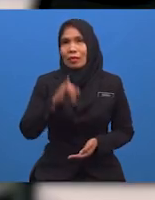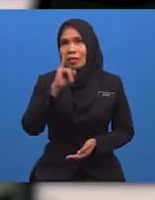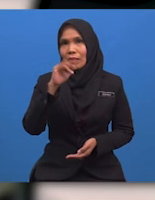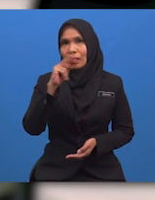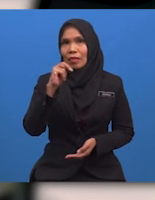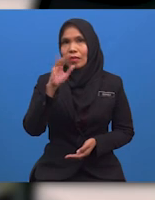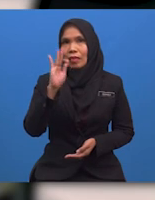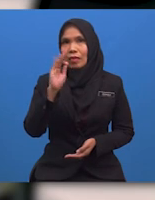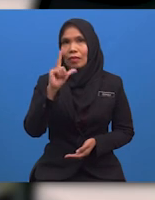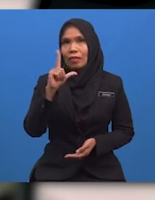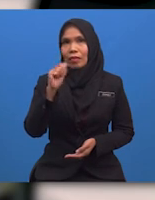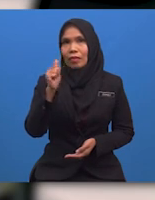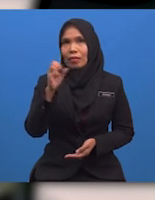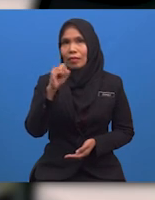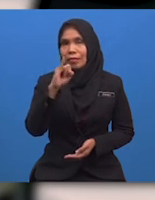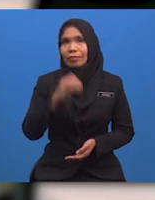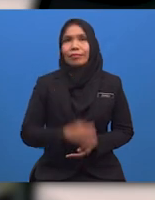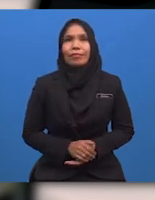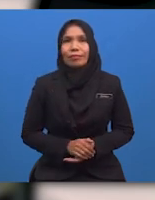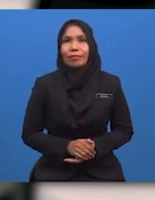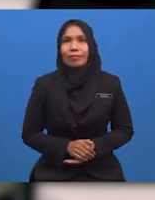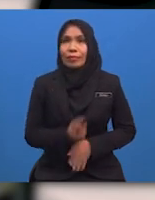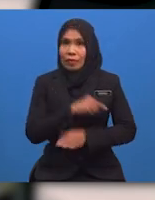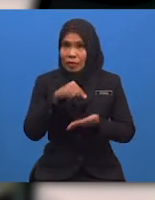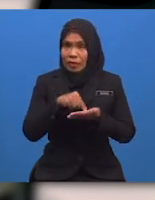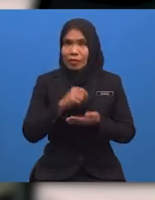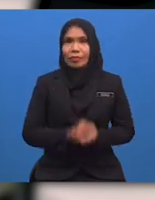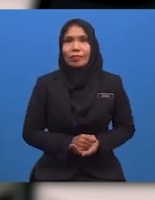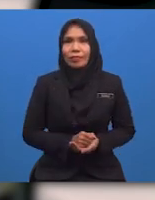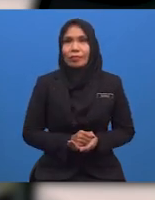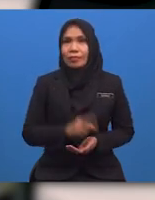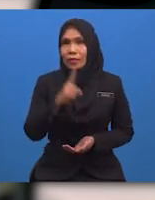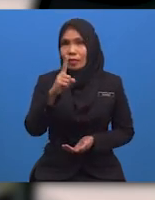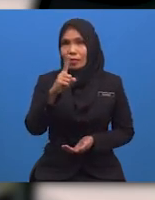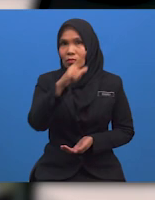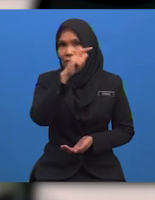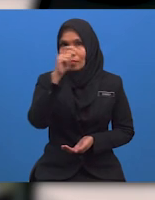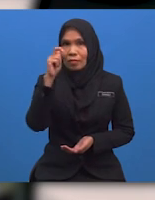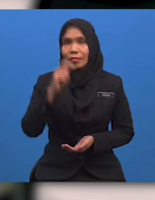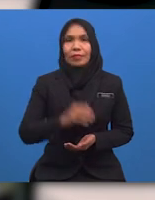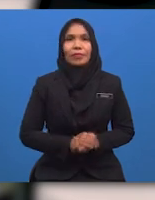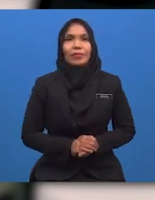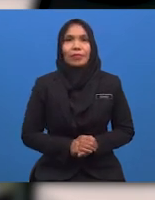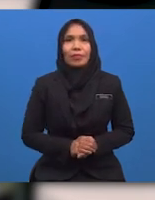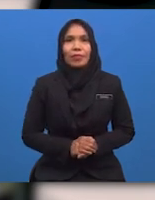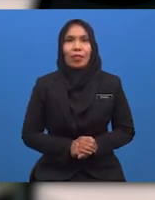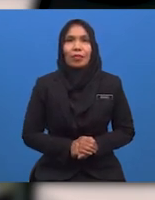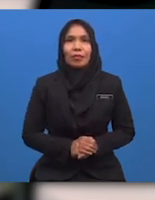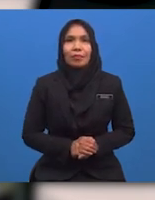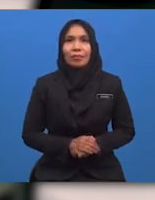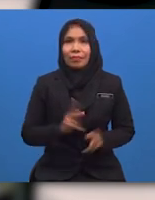Pada episod kali ini, cikgu akan mulakan dengan satu teka-teki. Baiklah, pelajar-pelajar sudah